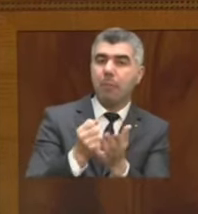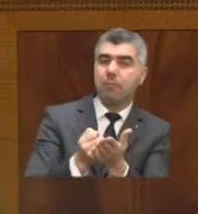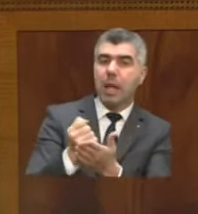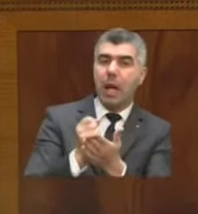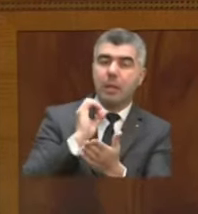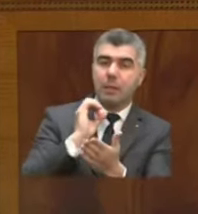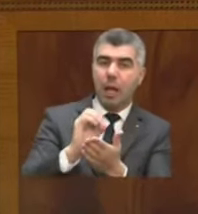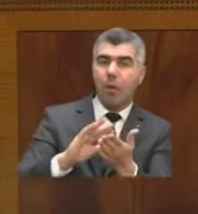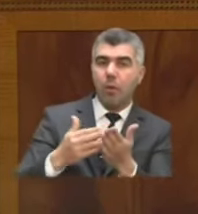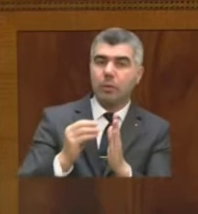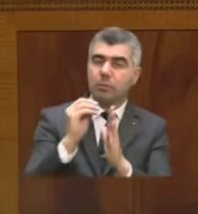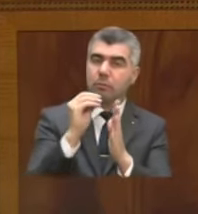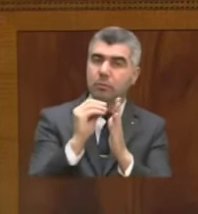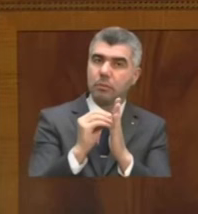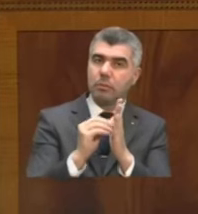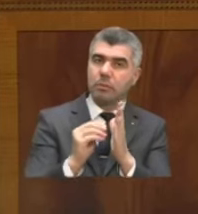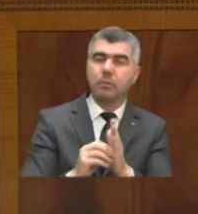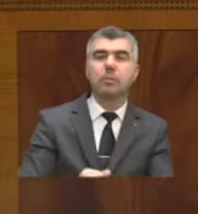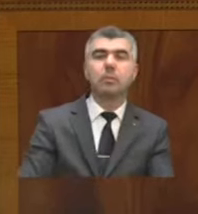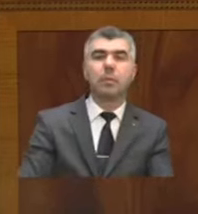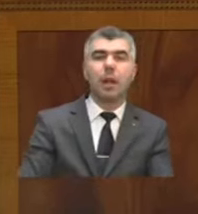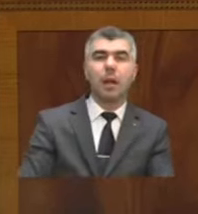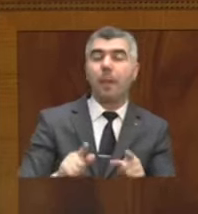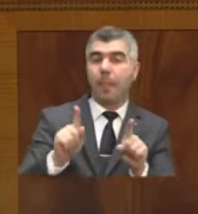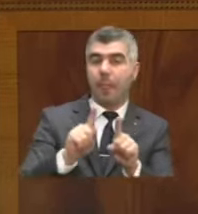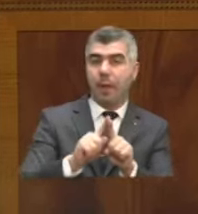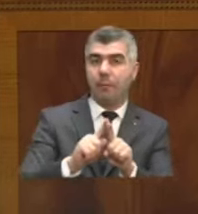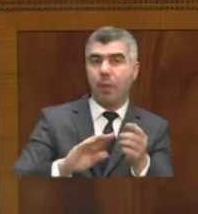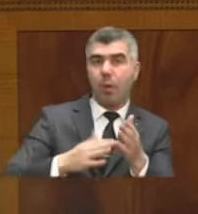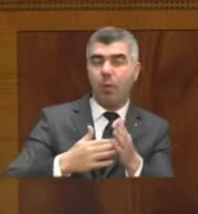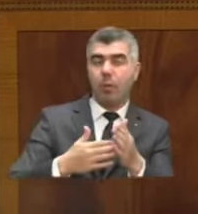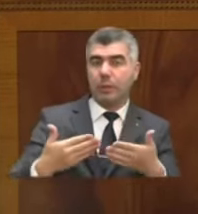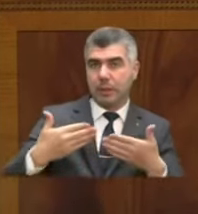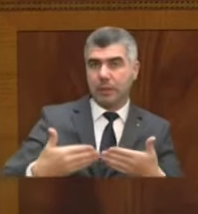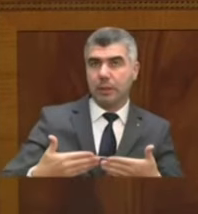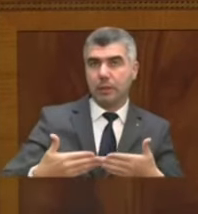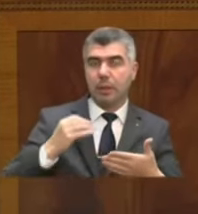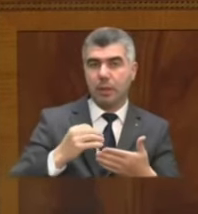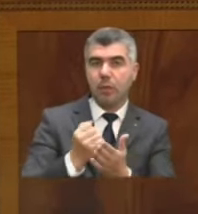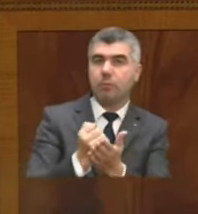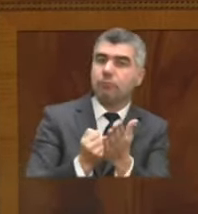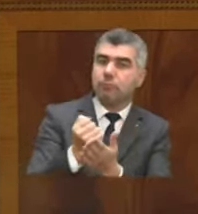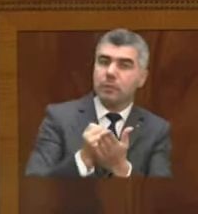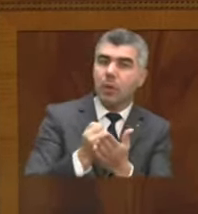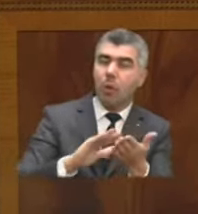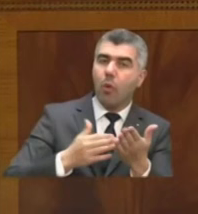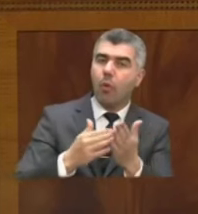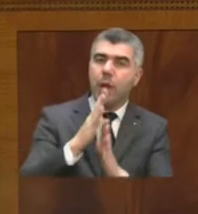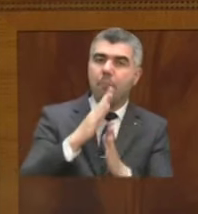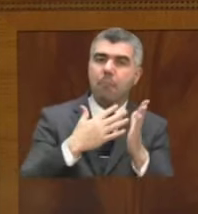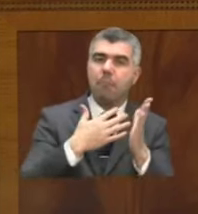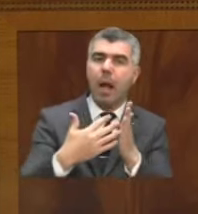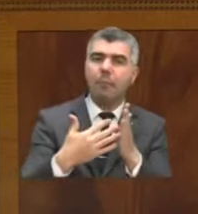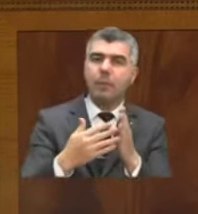وفروض المراقبة المستمرة، وذلك من خلال ربط الوضعيات التقويمية بالبرامج